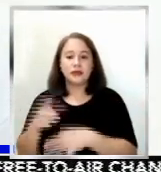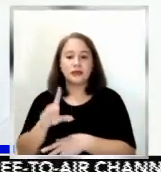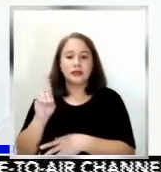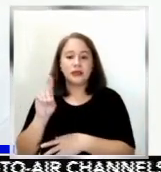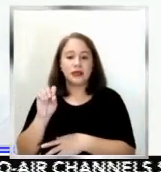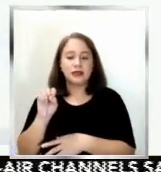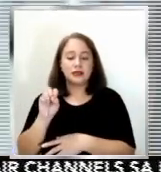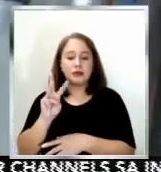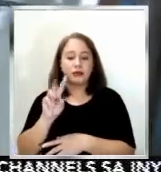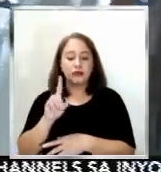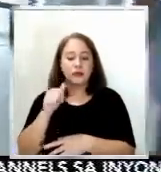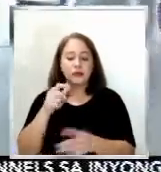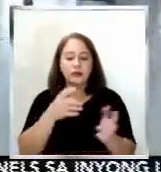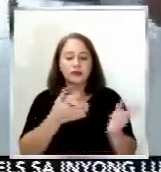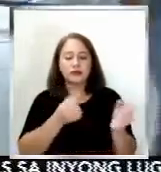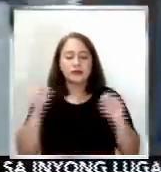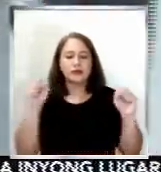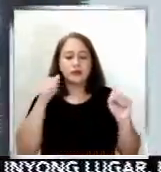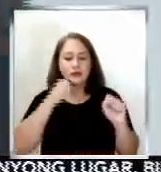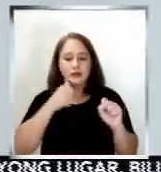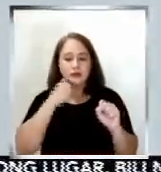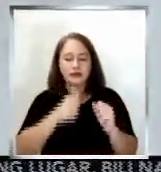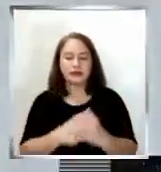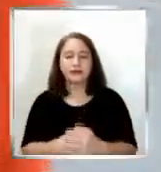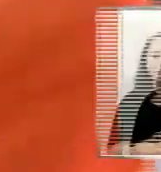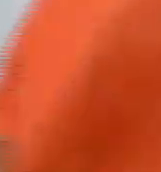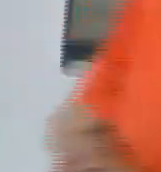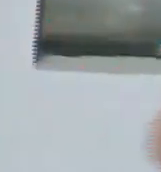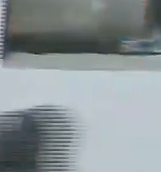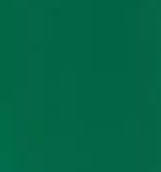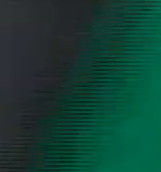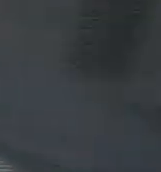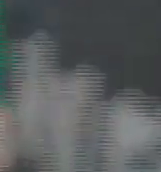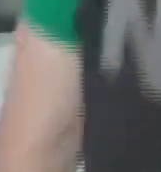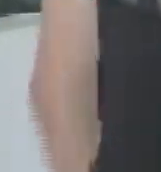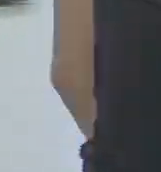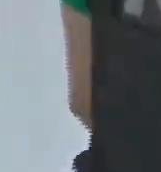ang mga narescue na babae. John Consulta, Nakatutok, 24 Oras.